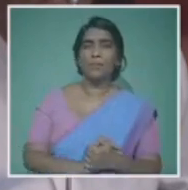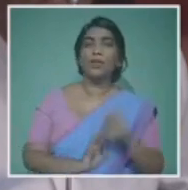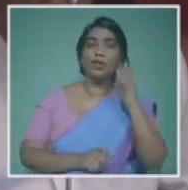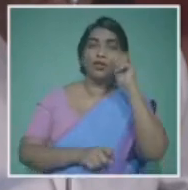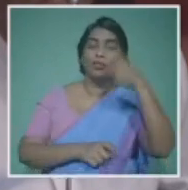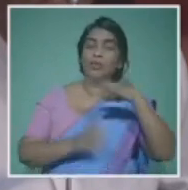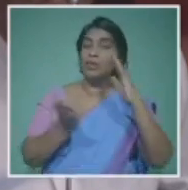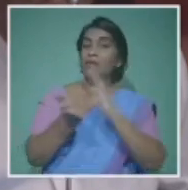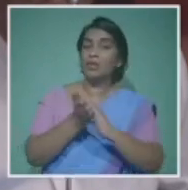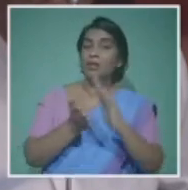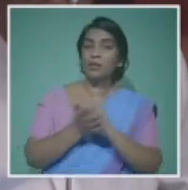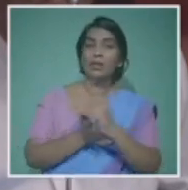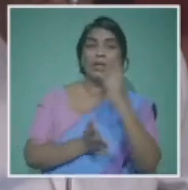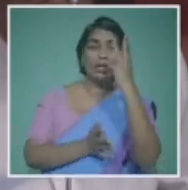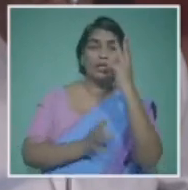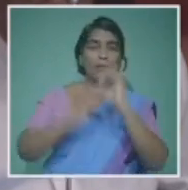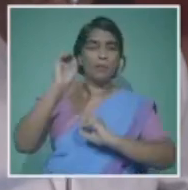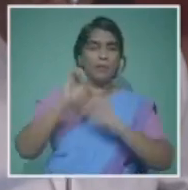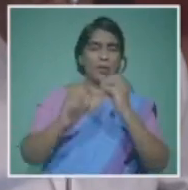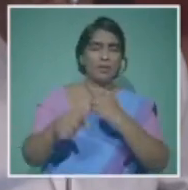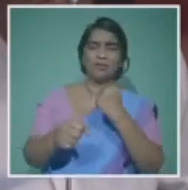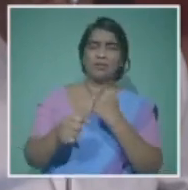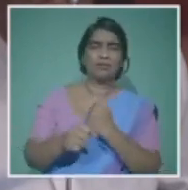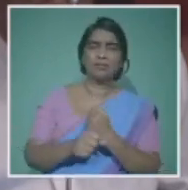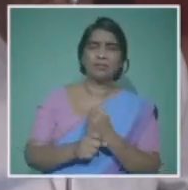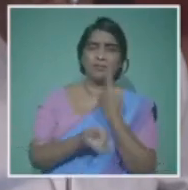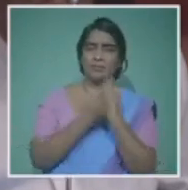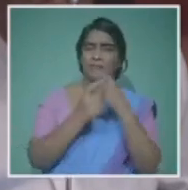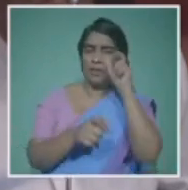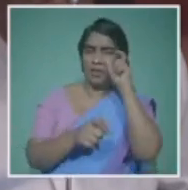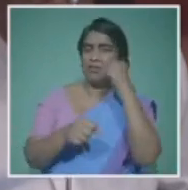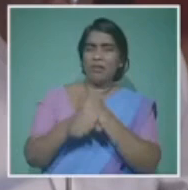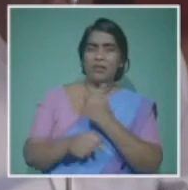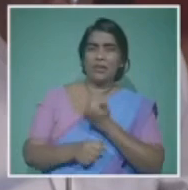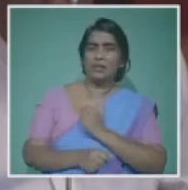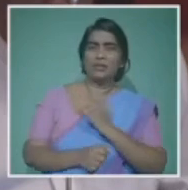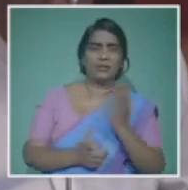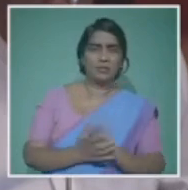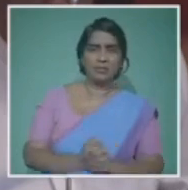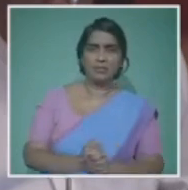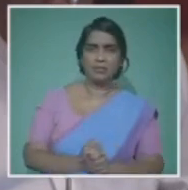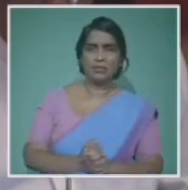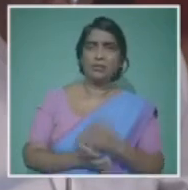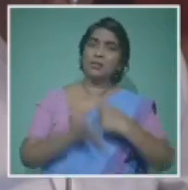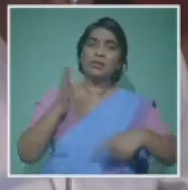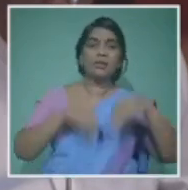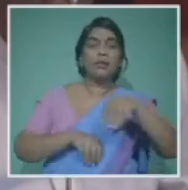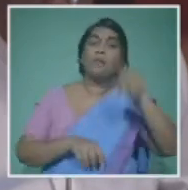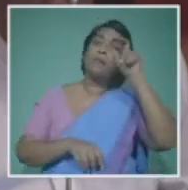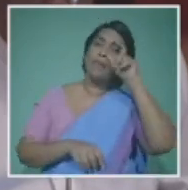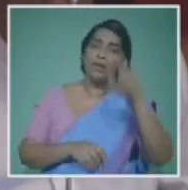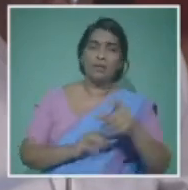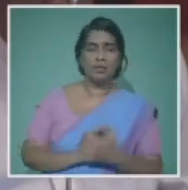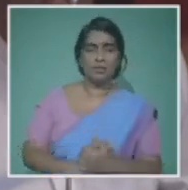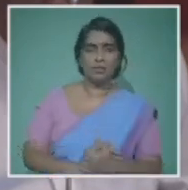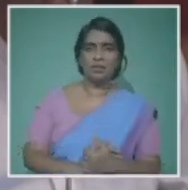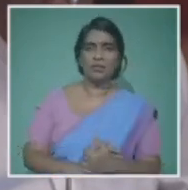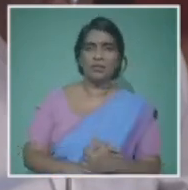ජනතා සහයෝගයේ තියෙන 3%. සමීක්ෂණ අනුව ආණ්ඩුවට. ඡන්දේ තියලා බලමු.